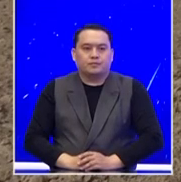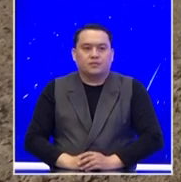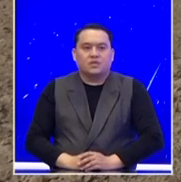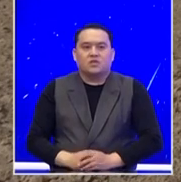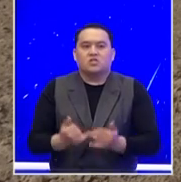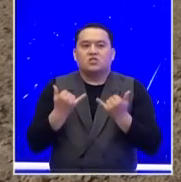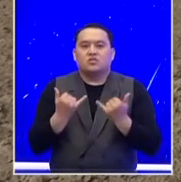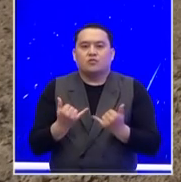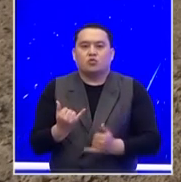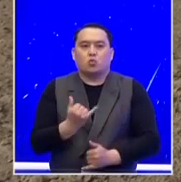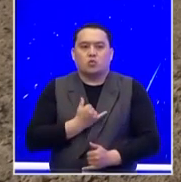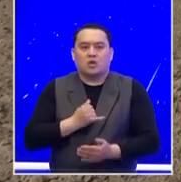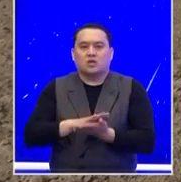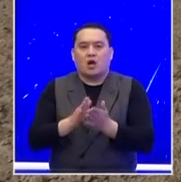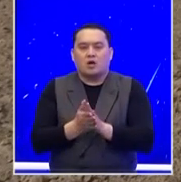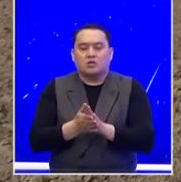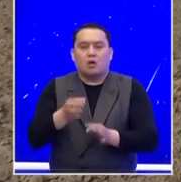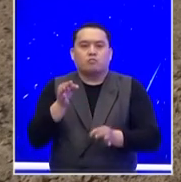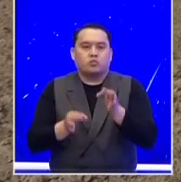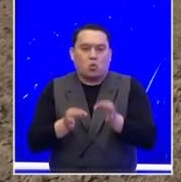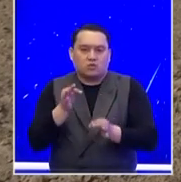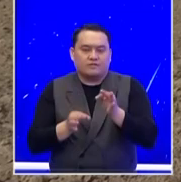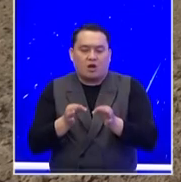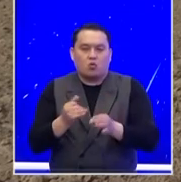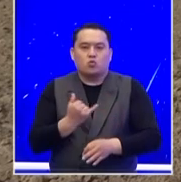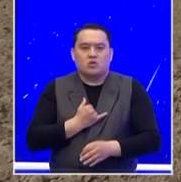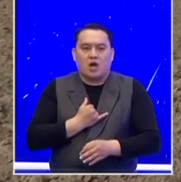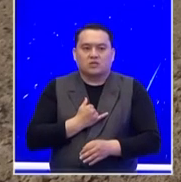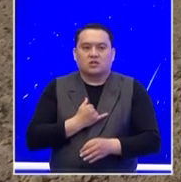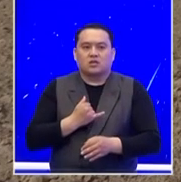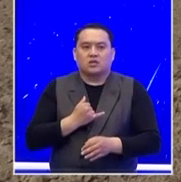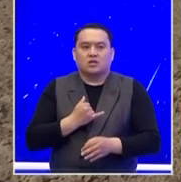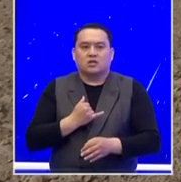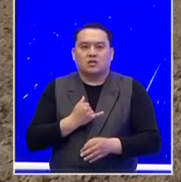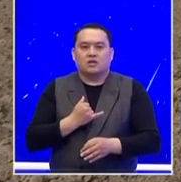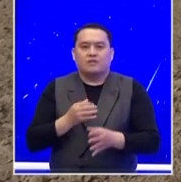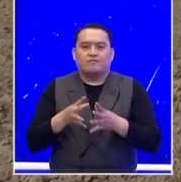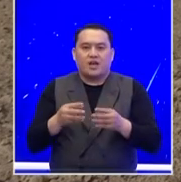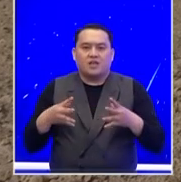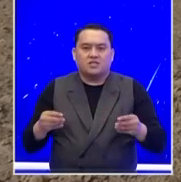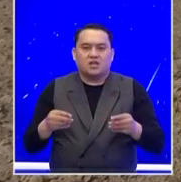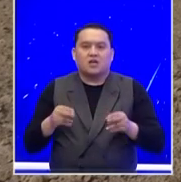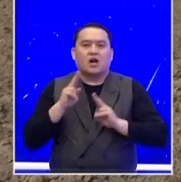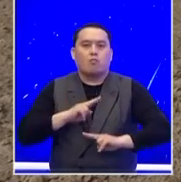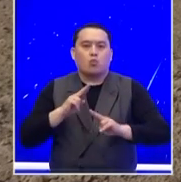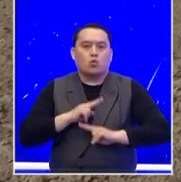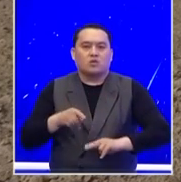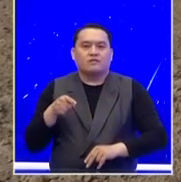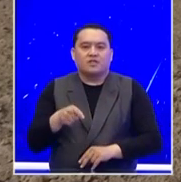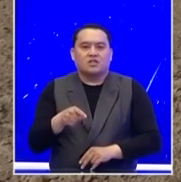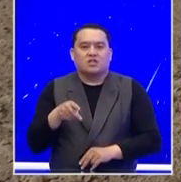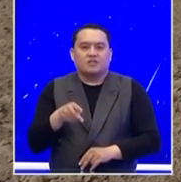солярка, заключен договор с Карамой Продакс, с ТО Карамой Продакс на весенние полевые работы